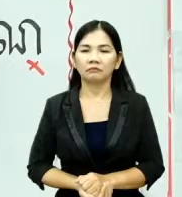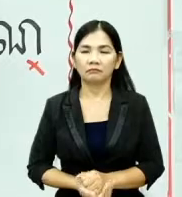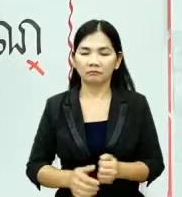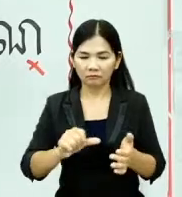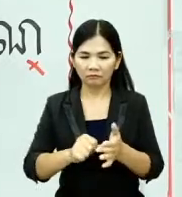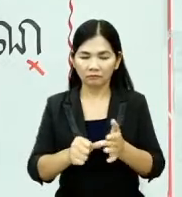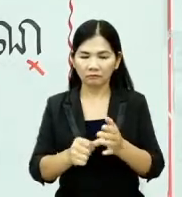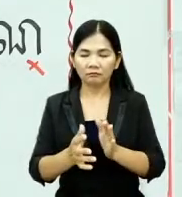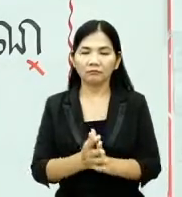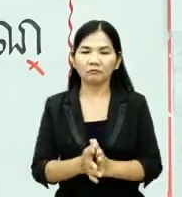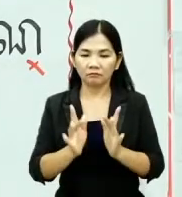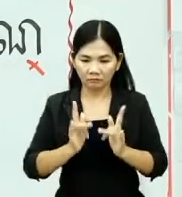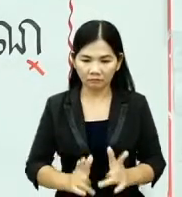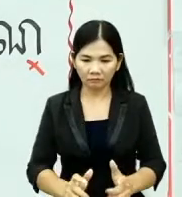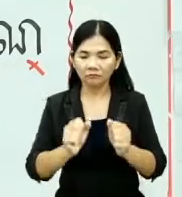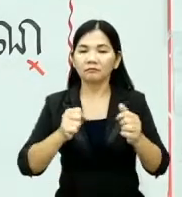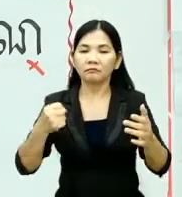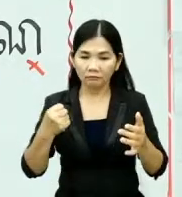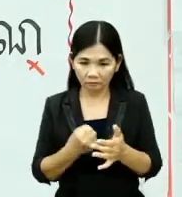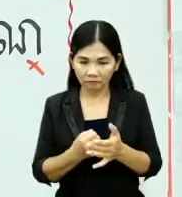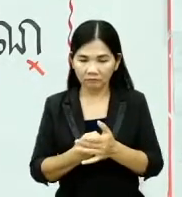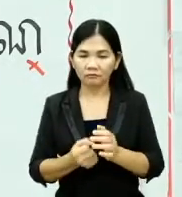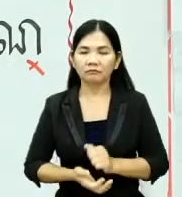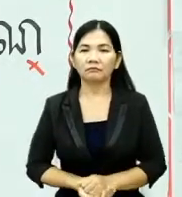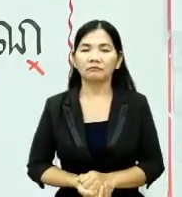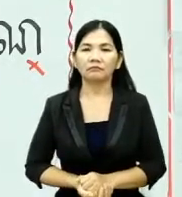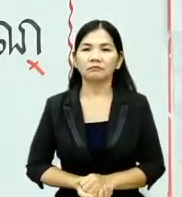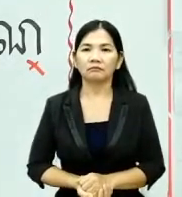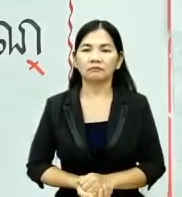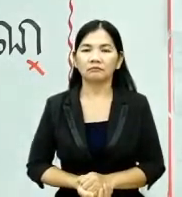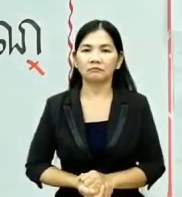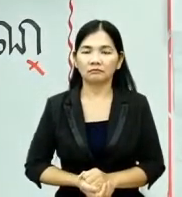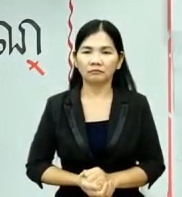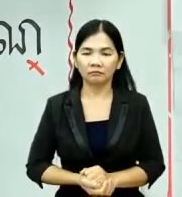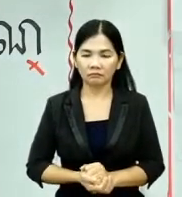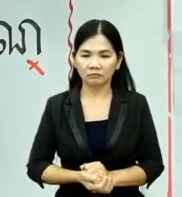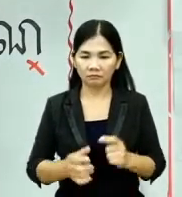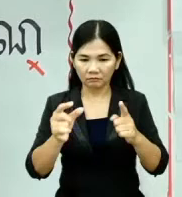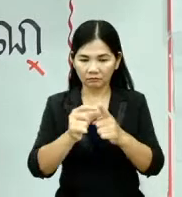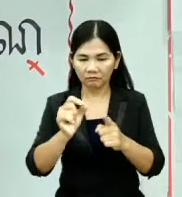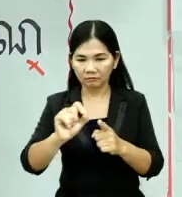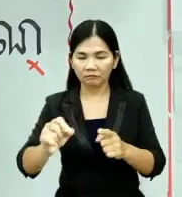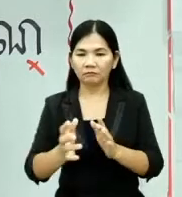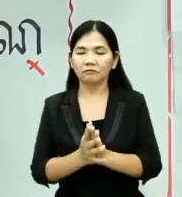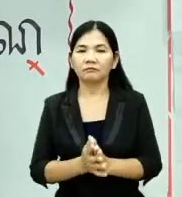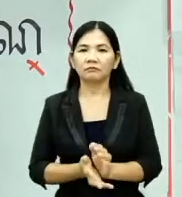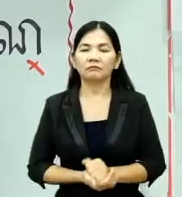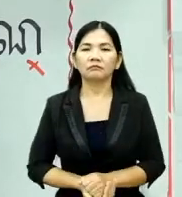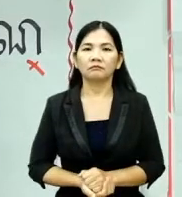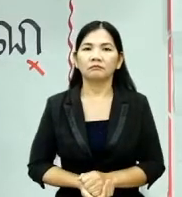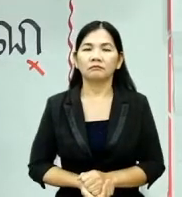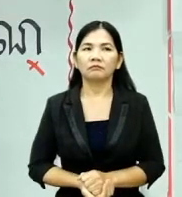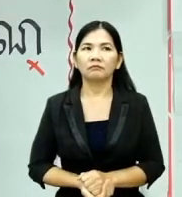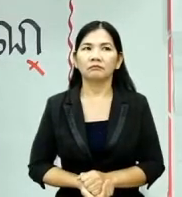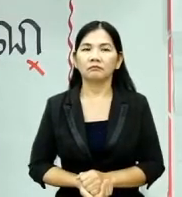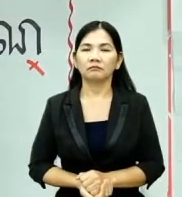đôi nâng bị chia riêng phòng đài để cho nè nè cô nâng sẽ sẽ bằng hành cốt chỉ mùi nâng bị ấm nót mùi tiết